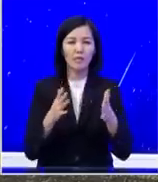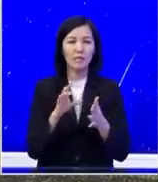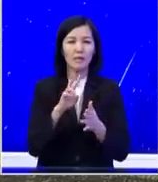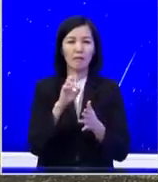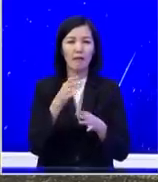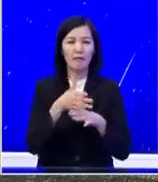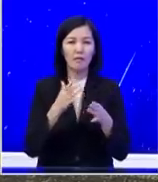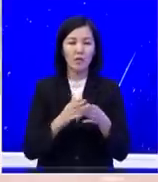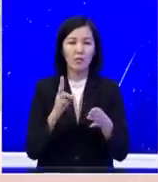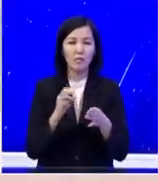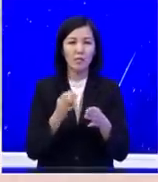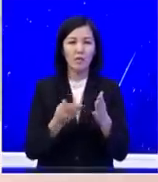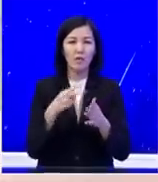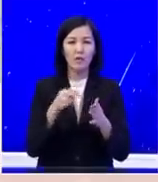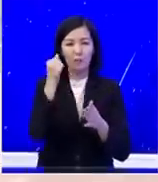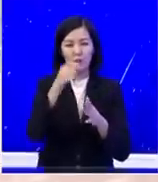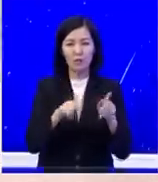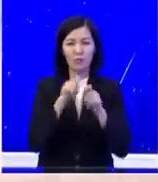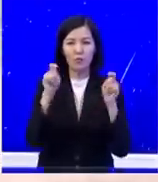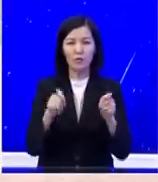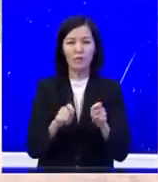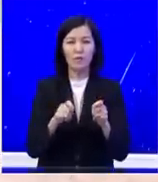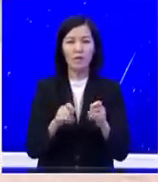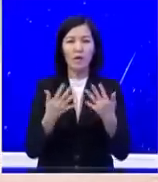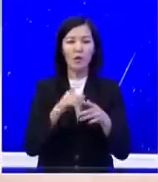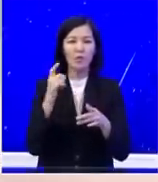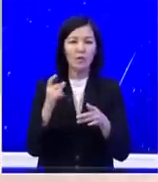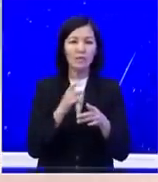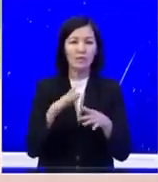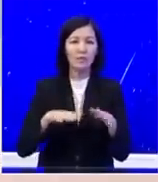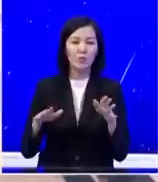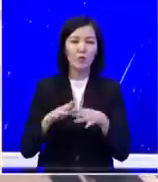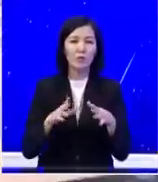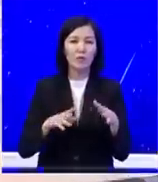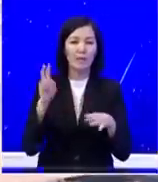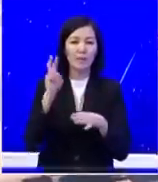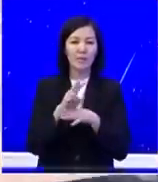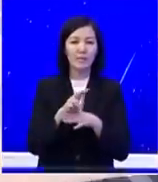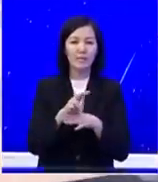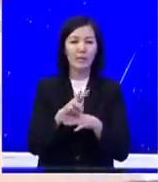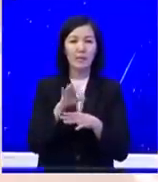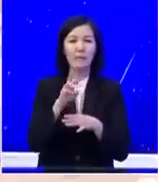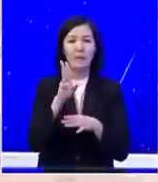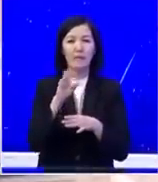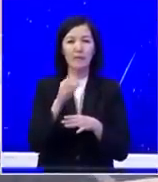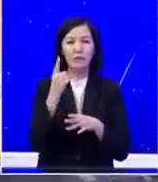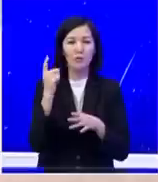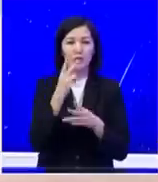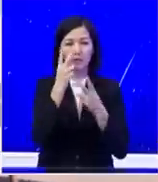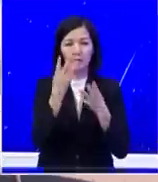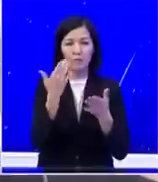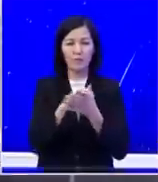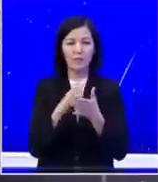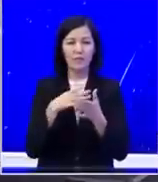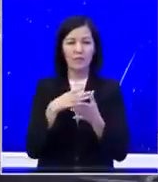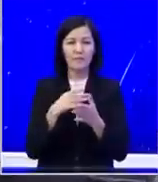шаруа қожалығы. 20 жыл бұрын құрылған Іргелі іс жүргізіп отыр. Өңірге келген үкімет басшысы іс сапарын осы шаруашылықтан бастады.